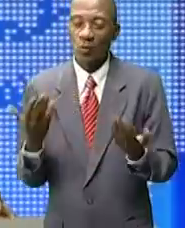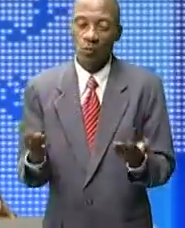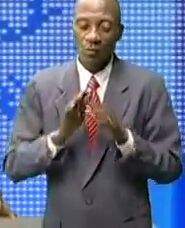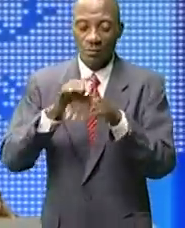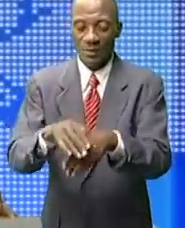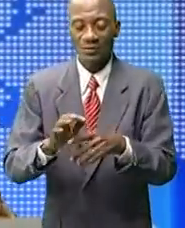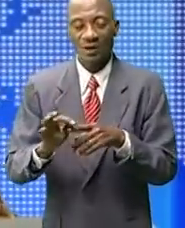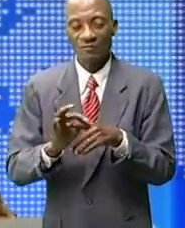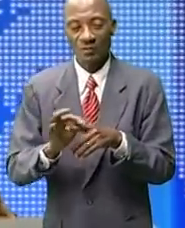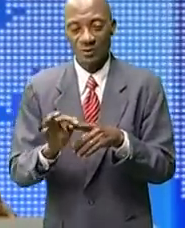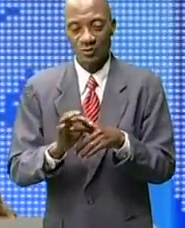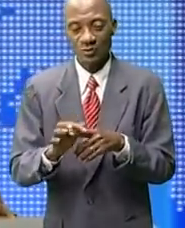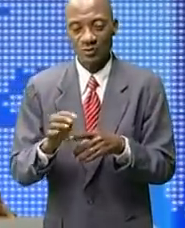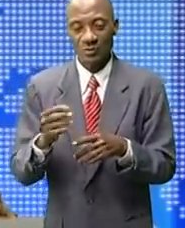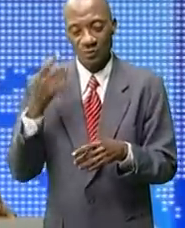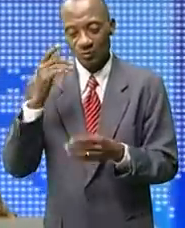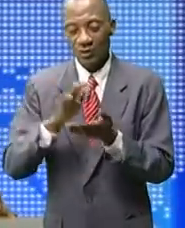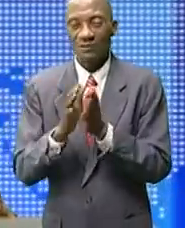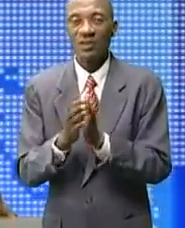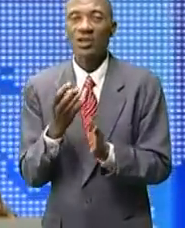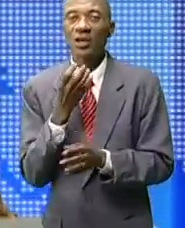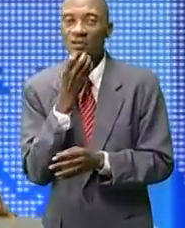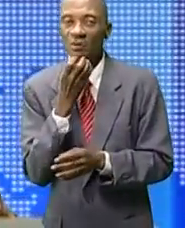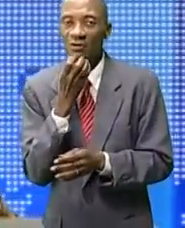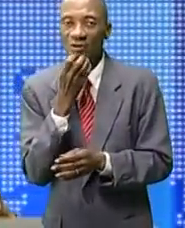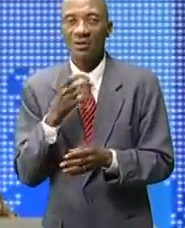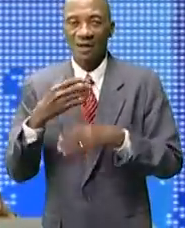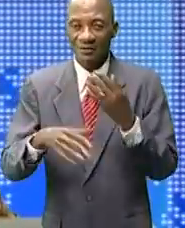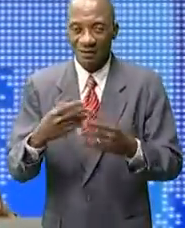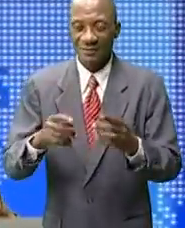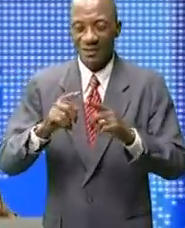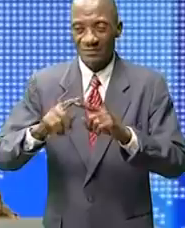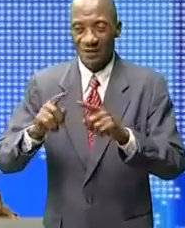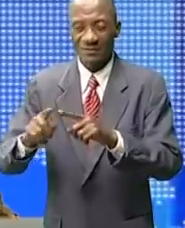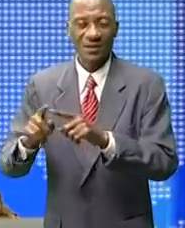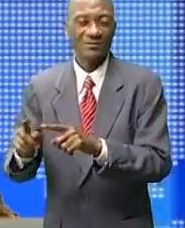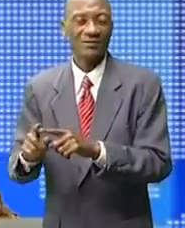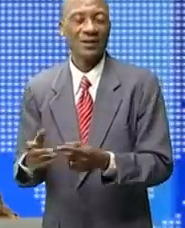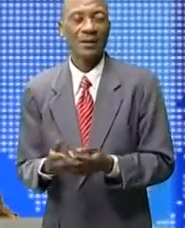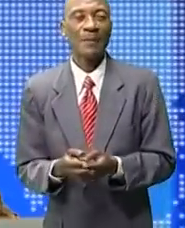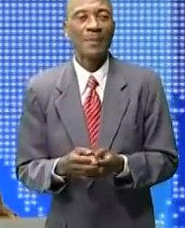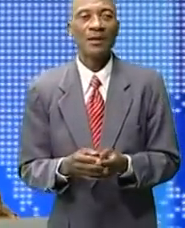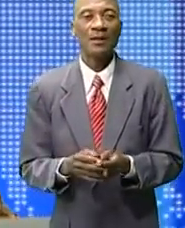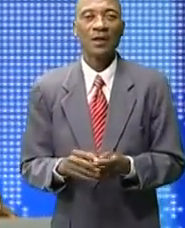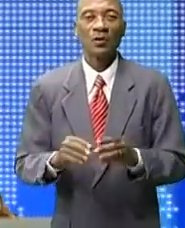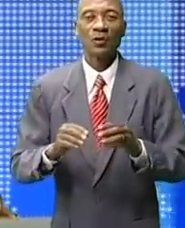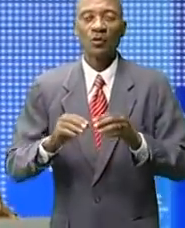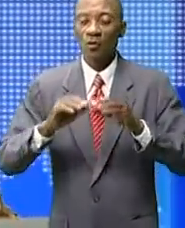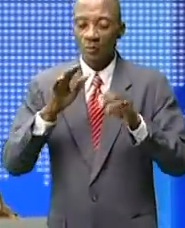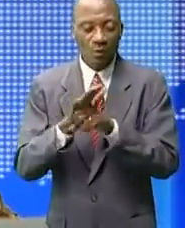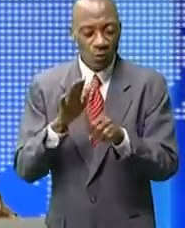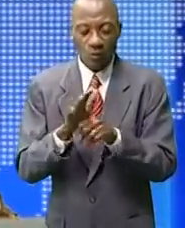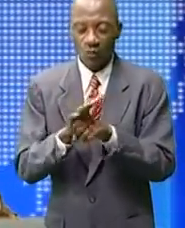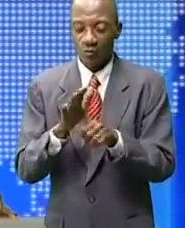première session, ces officiers supérieurs ont été formés à assumer des fonctions opérationnelles qui vont leur permettre de constituer un